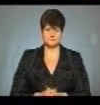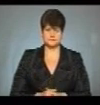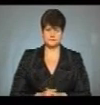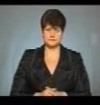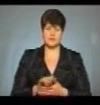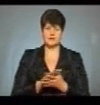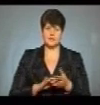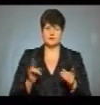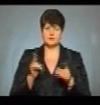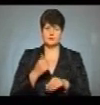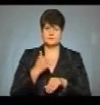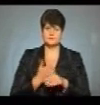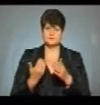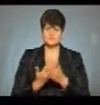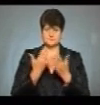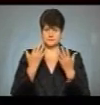далі коротко про головні події дня.